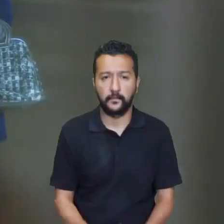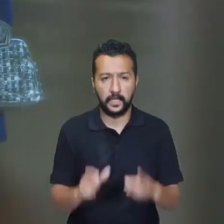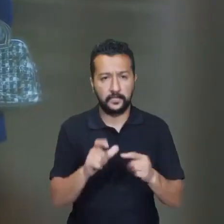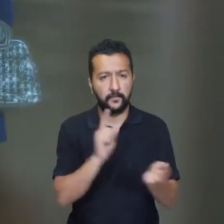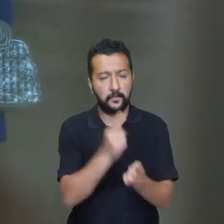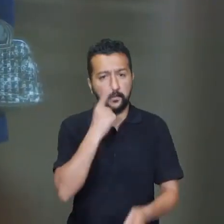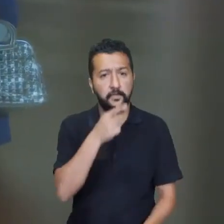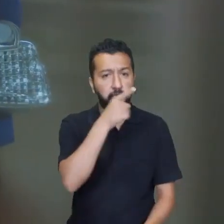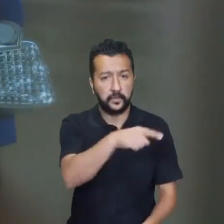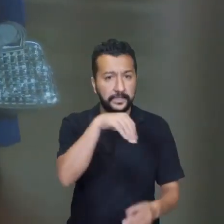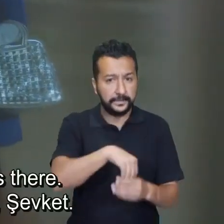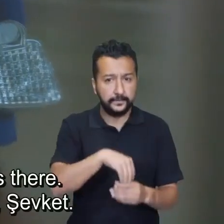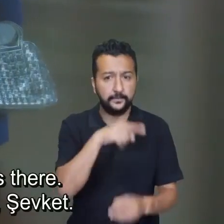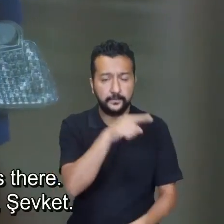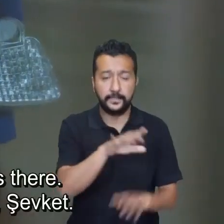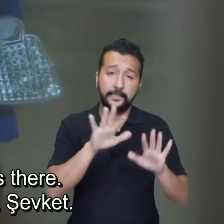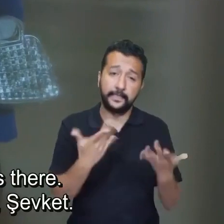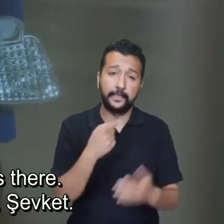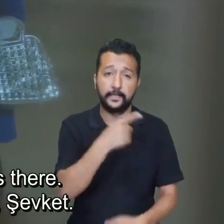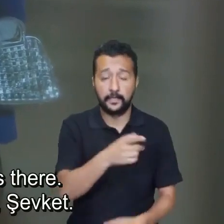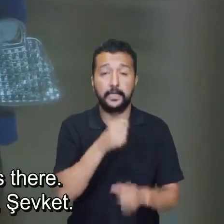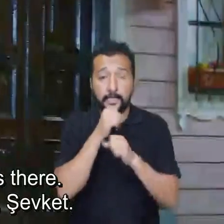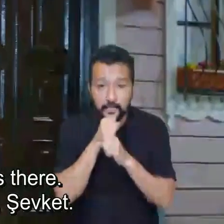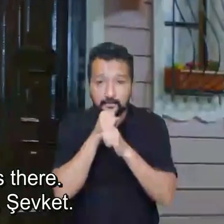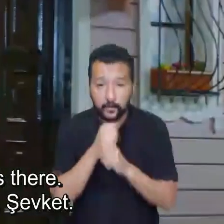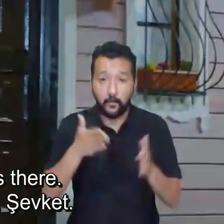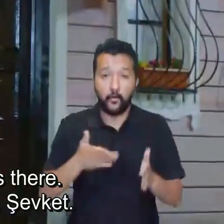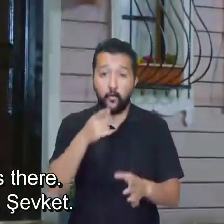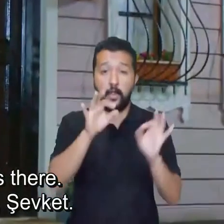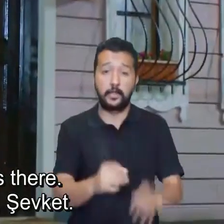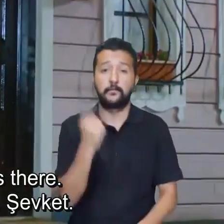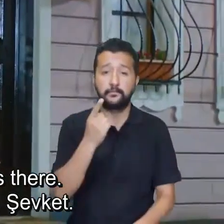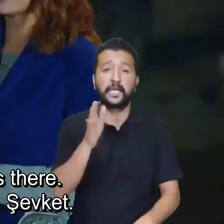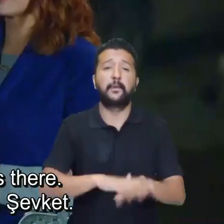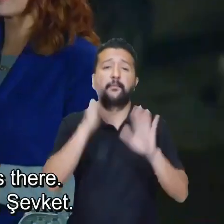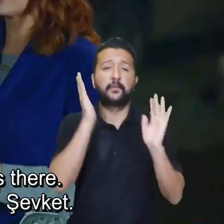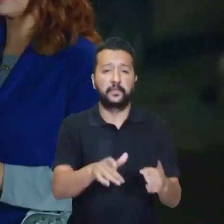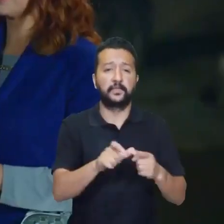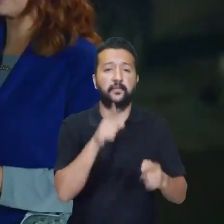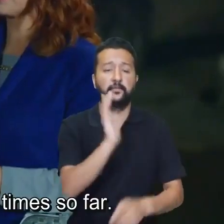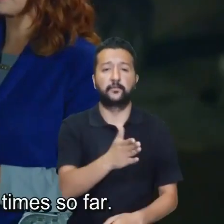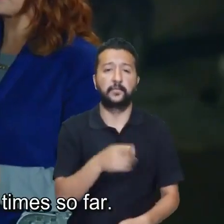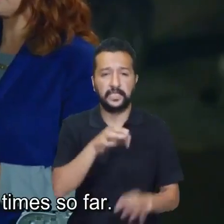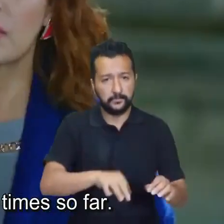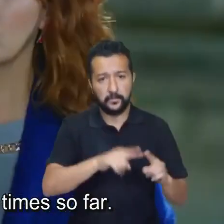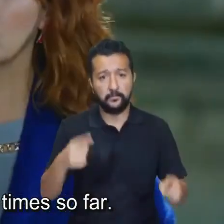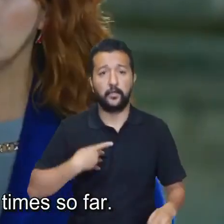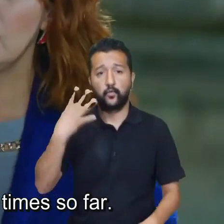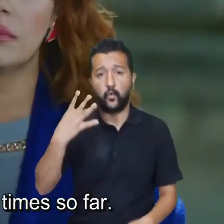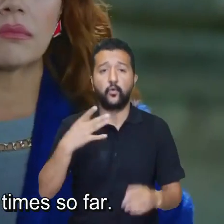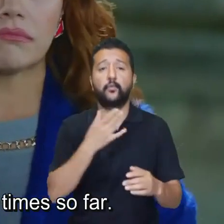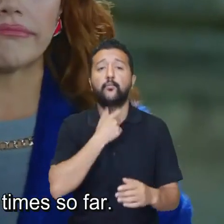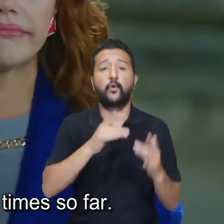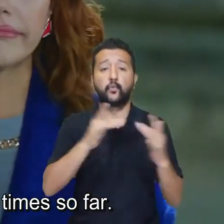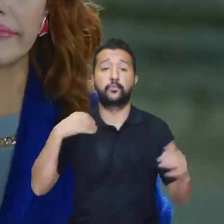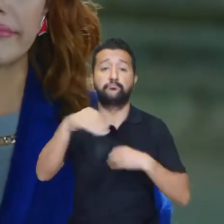Şevket'e bak ya, şurada. Sanki Hacivat Karagöz orada ya. Ya bir şeyi beceremedim be Şevket ben. Şimdiye ben 4 kere Boğaz